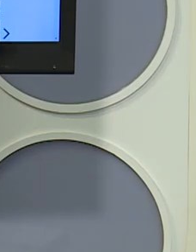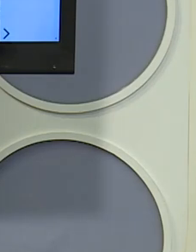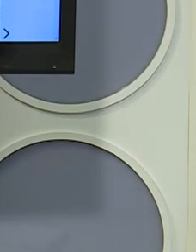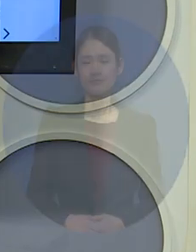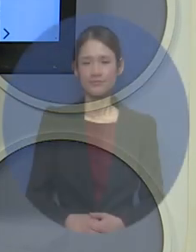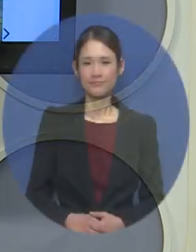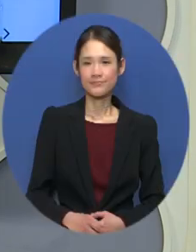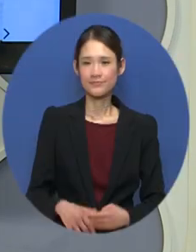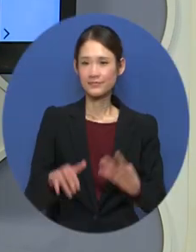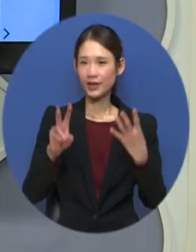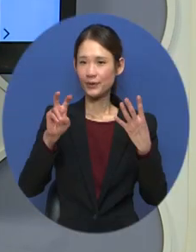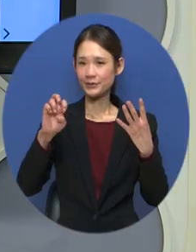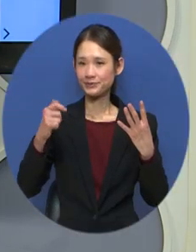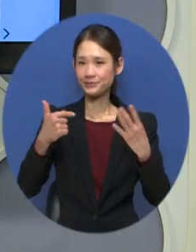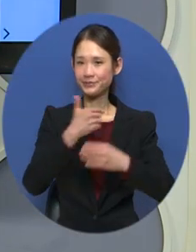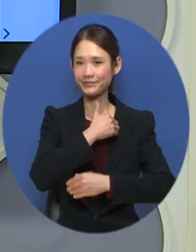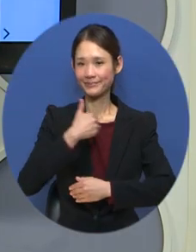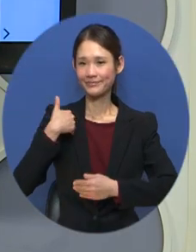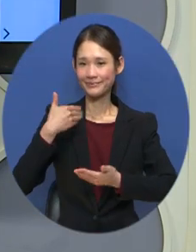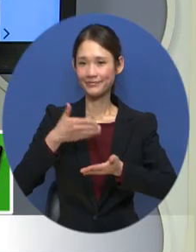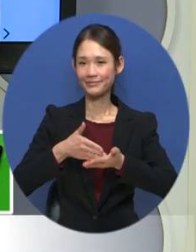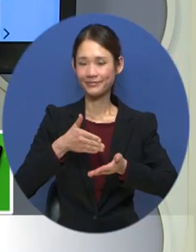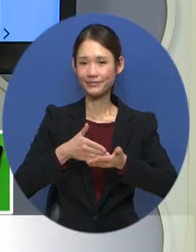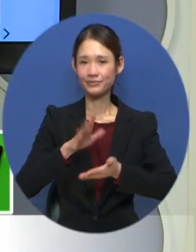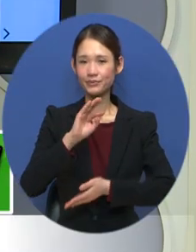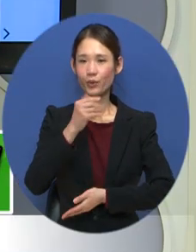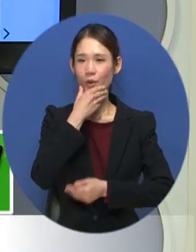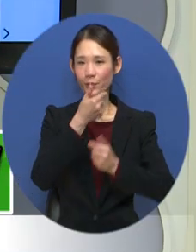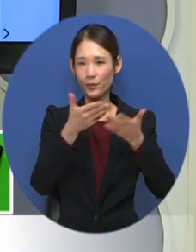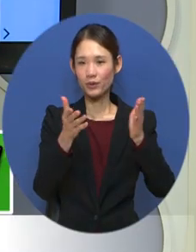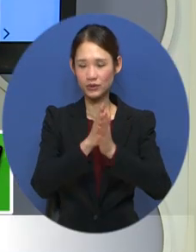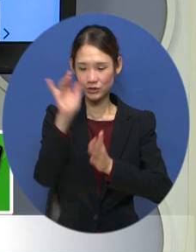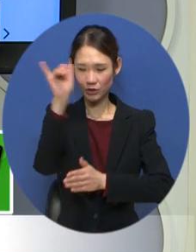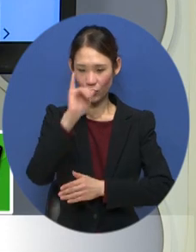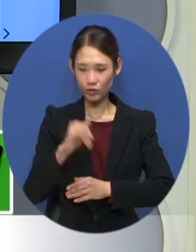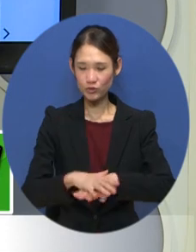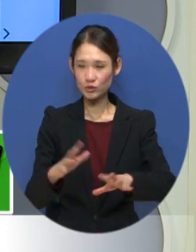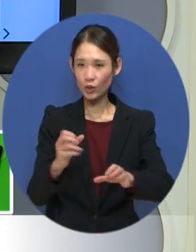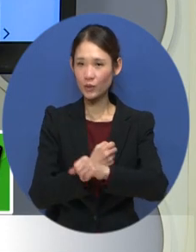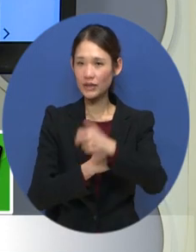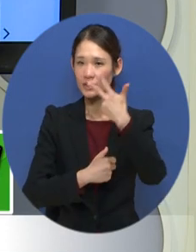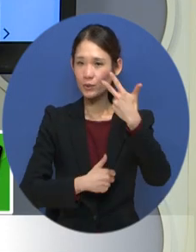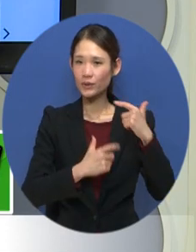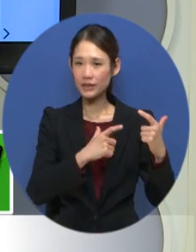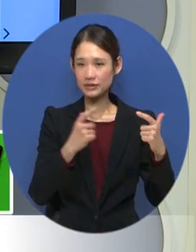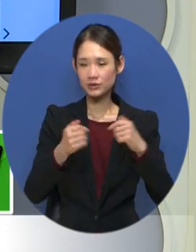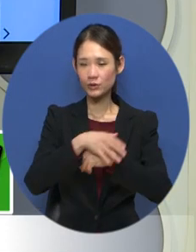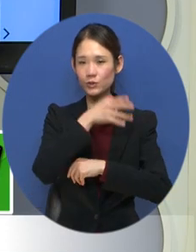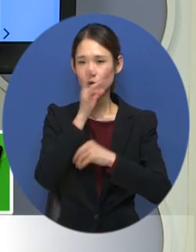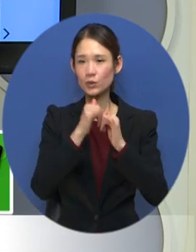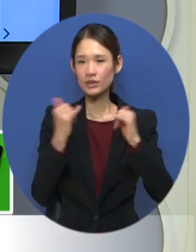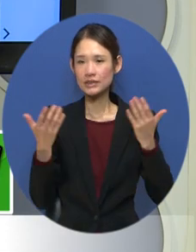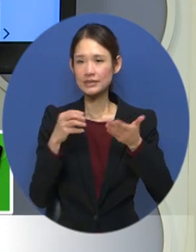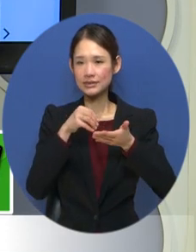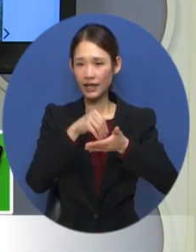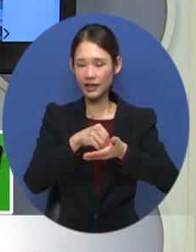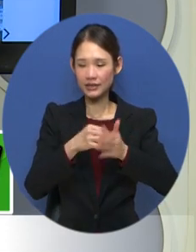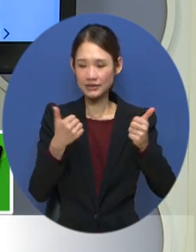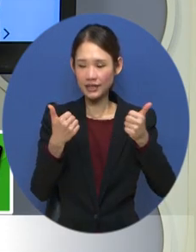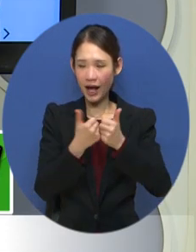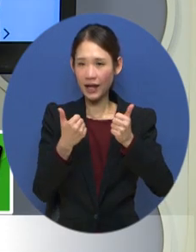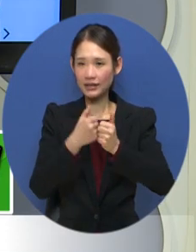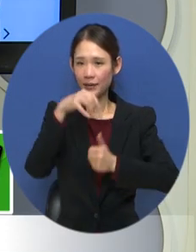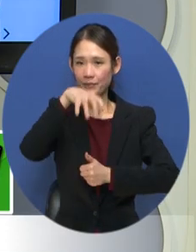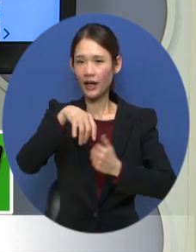4월 26일 만만한 였습니다 보건복지부가 전국 7개 지역에서 노인 일자리 상담 창구를 운영한다 고